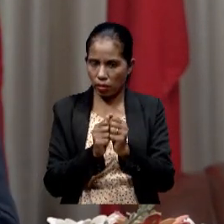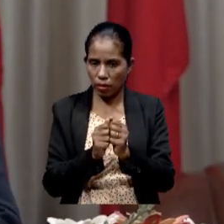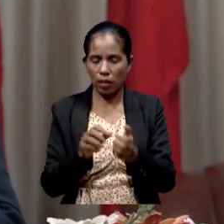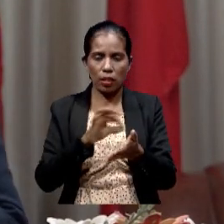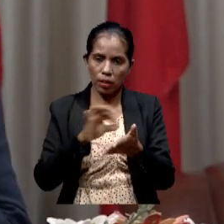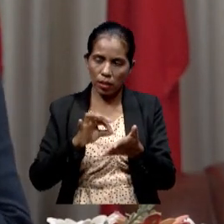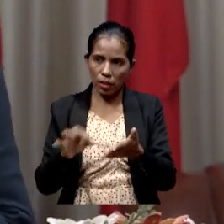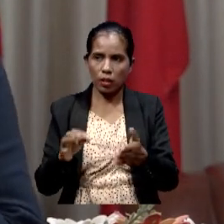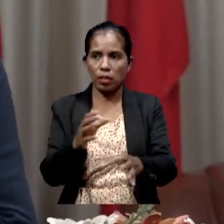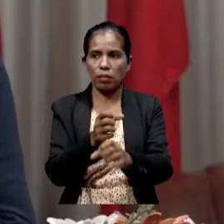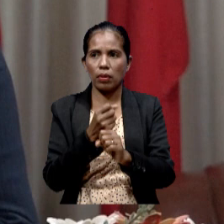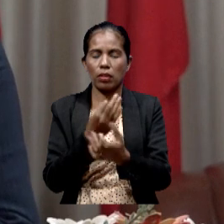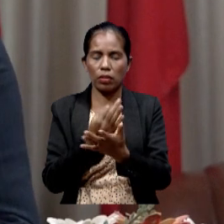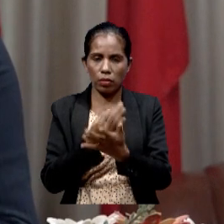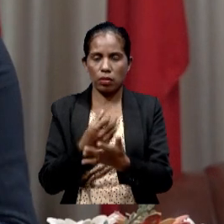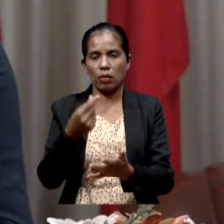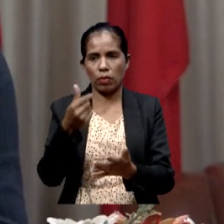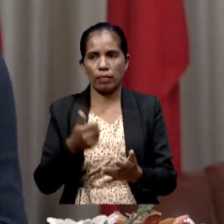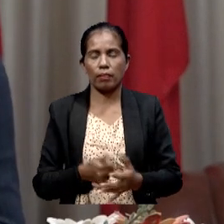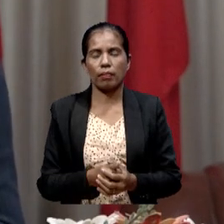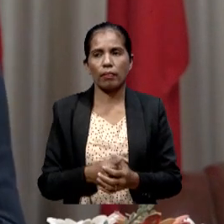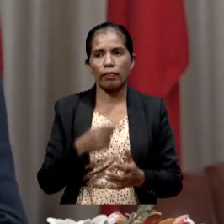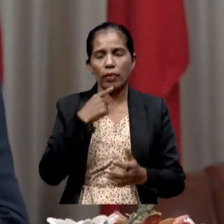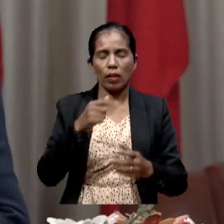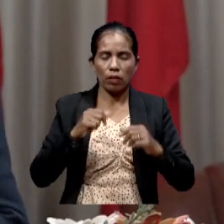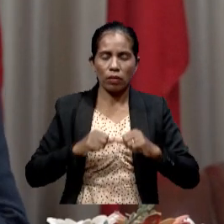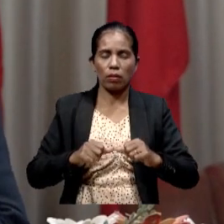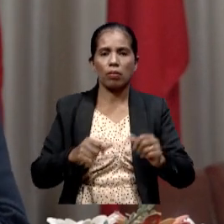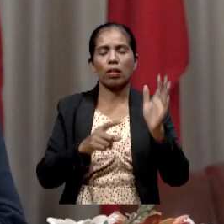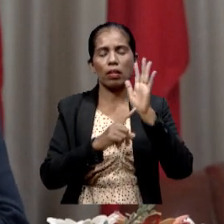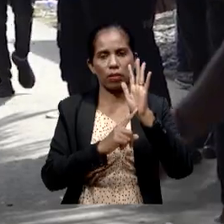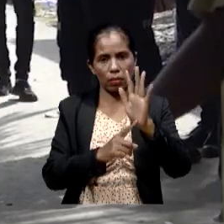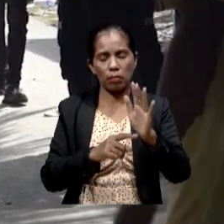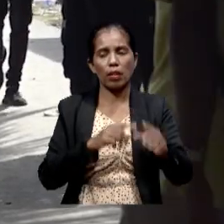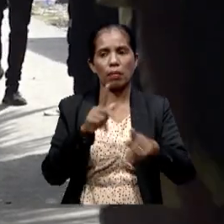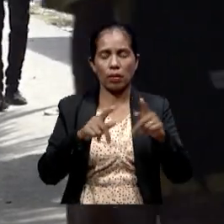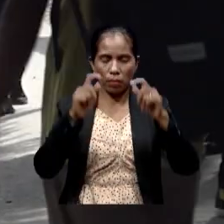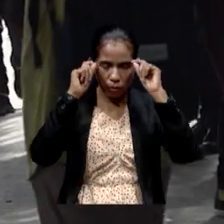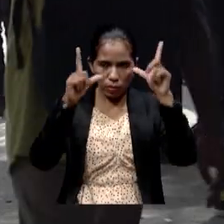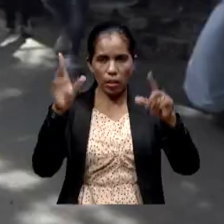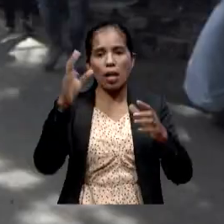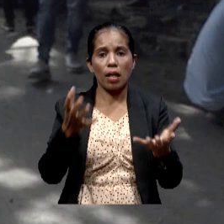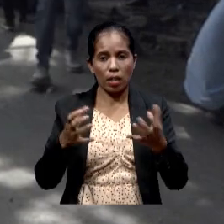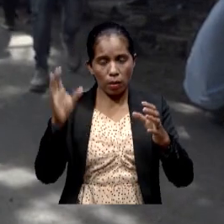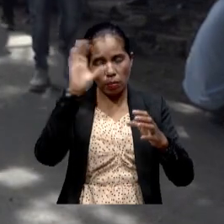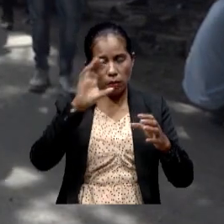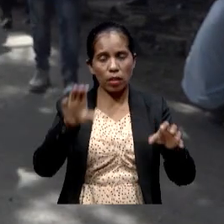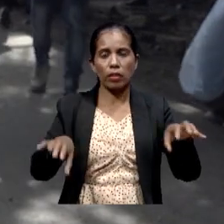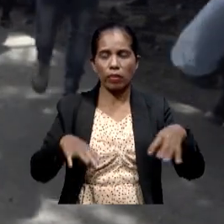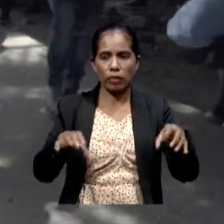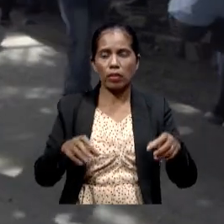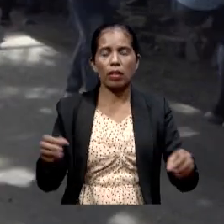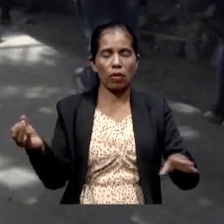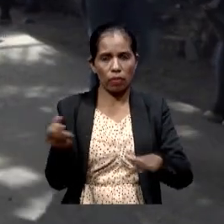sir simo osang nebe ma koitua adal si jamagnu kontinua pela basi dadang Timor Leste hotu nebe hakarak babuka servisi Europa tengki baho